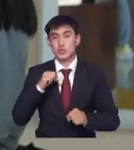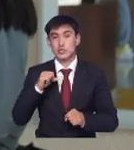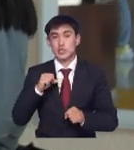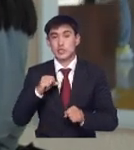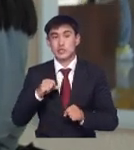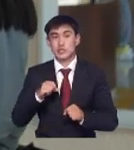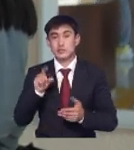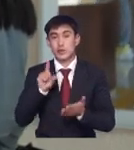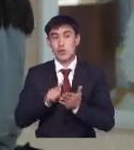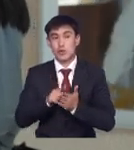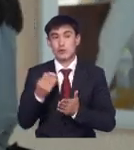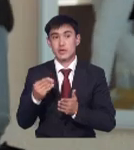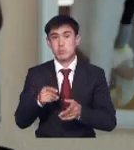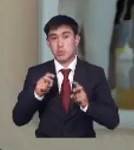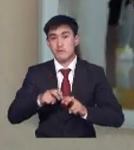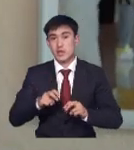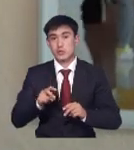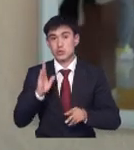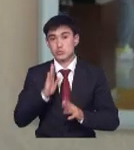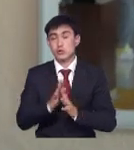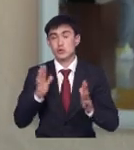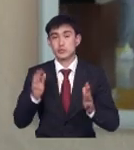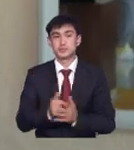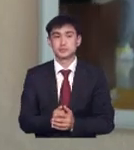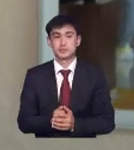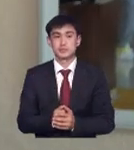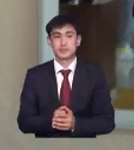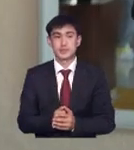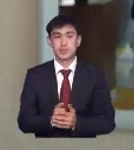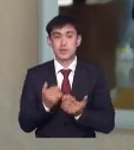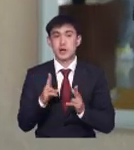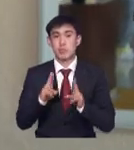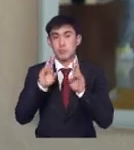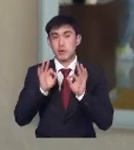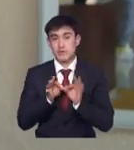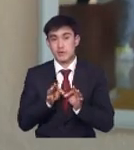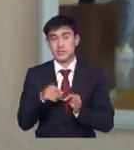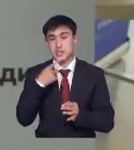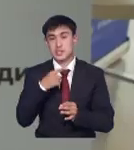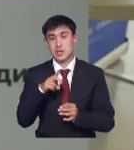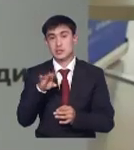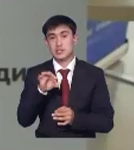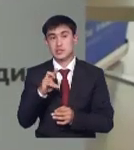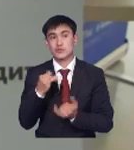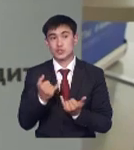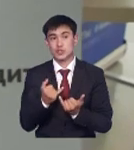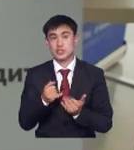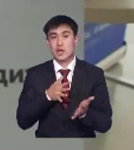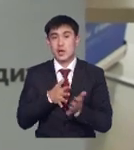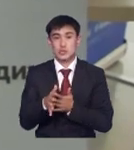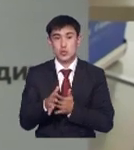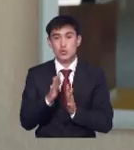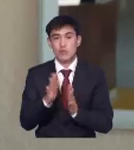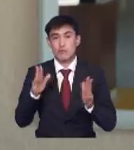точки зрения налоговой и проверок тоже станет больше И вот как правильно вот уже сказал Казанцев что сейчас на расходы